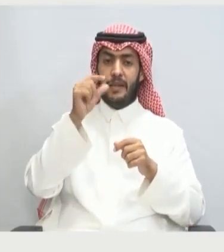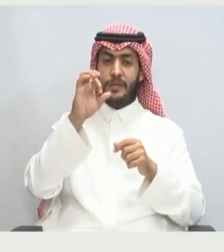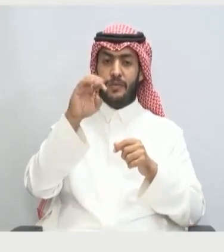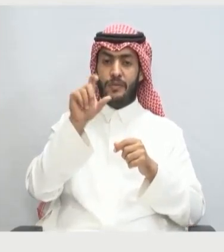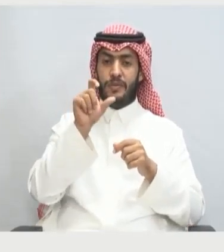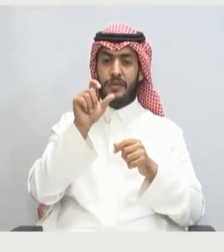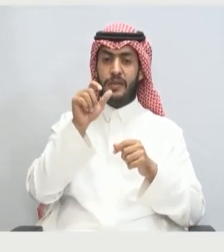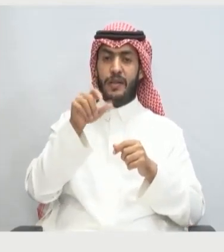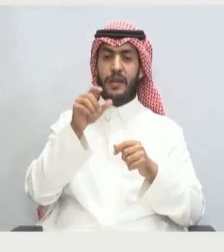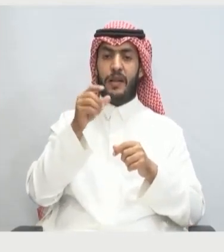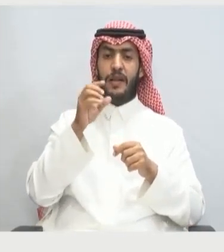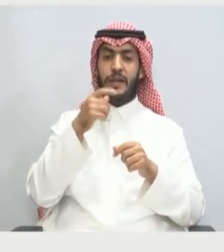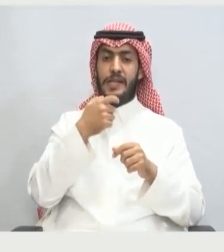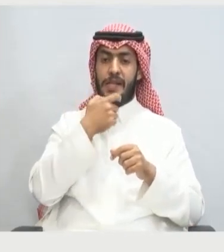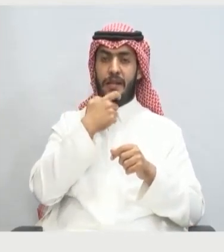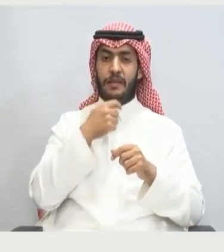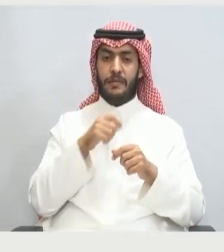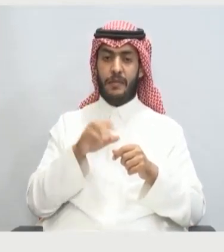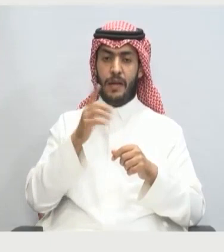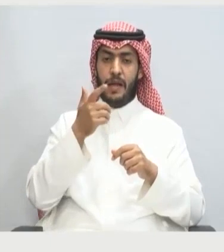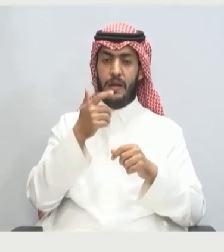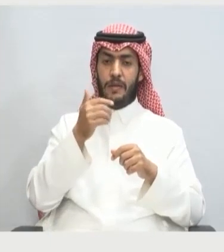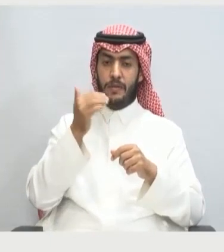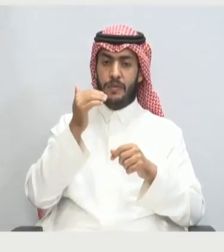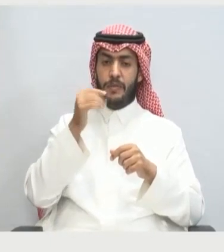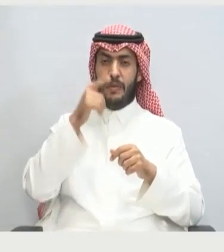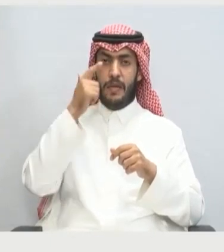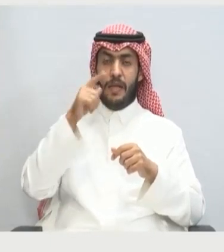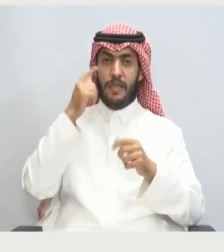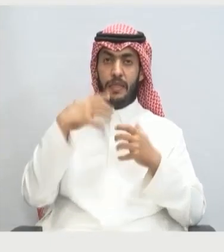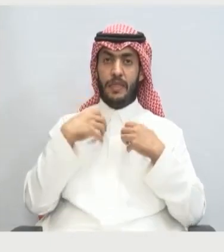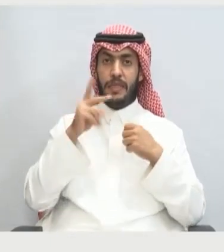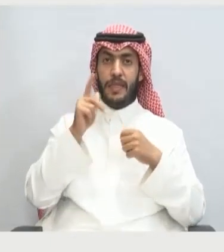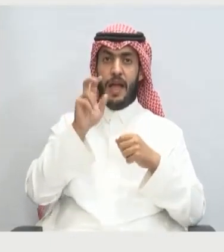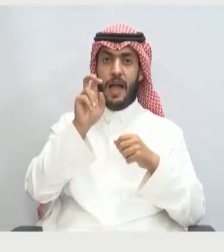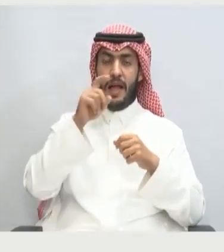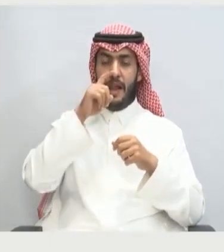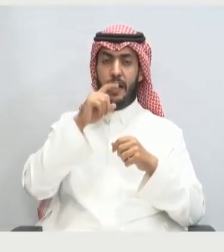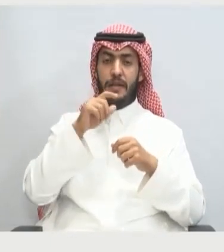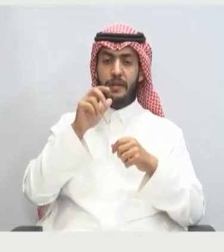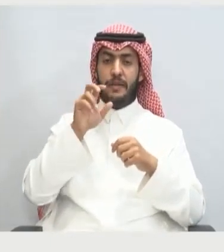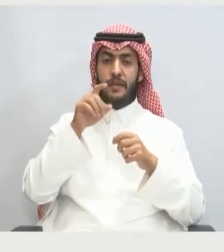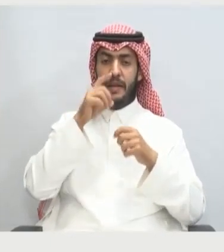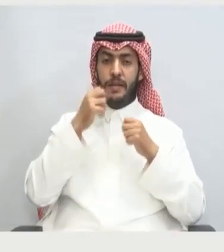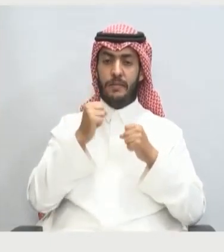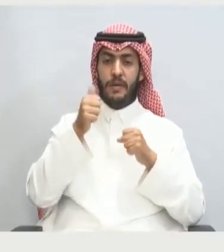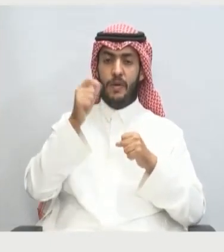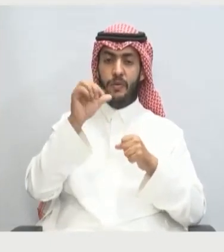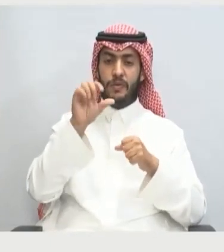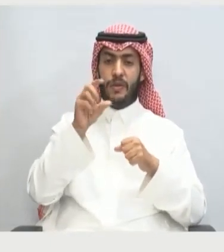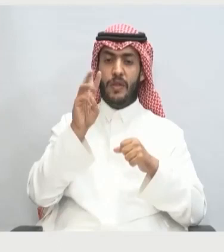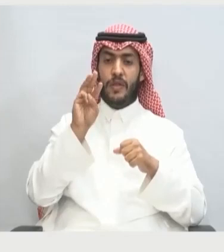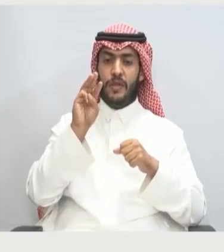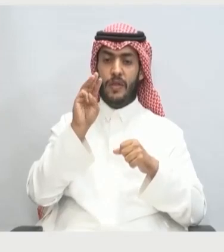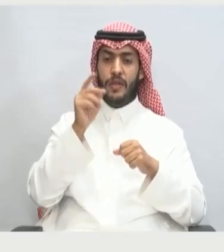الفوسفات او تسمى الاي تي بي ما ماذا تفعل عندما احتاج الى الطاقه سيتحول جزء منها الى ادوسين ثنائي